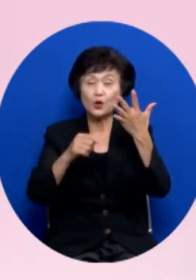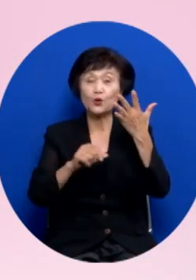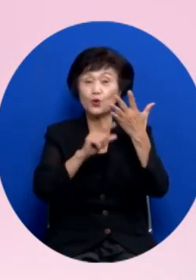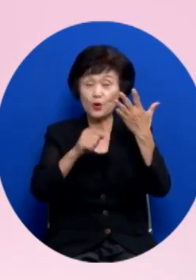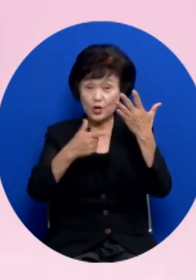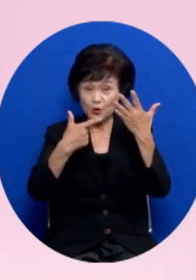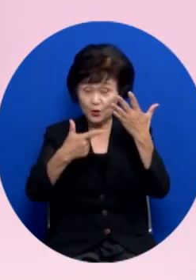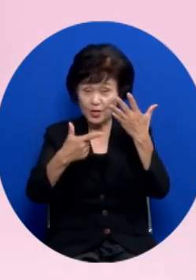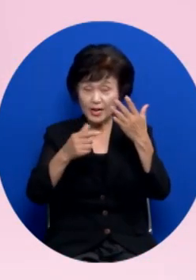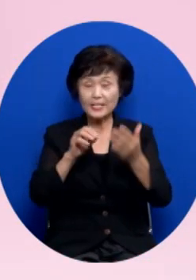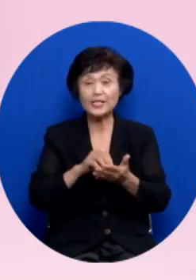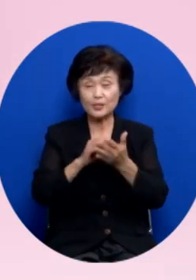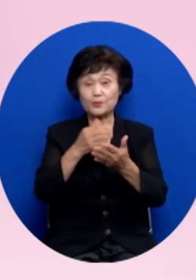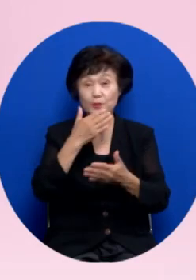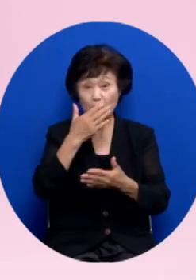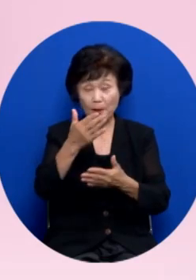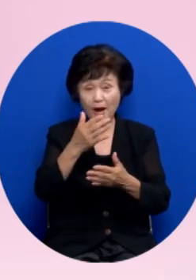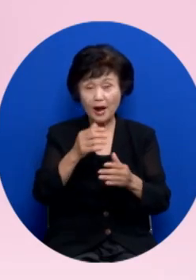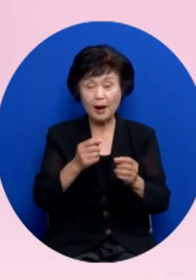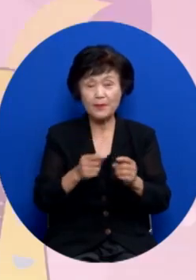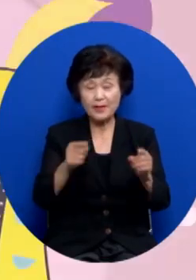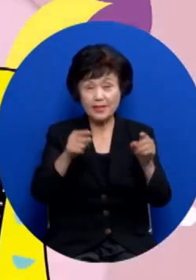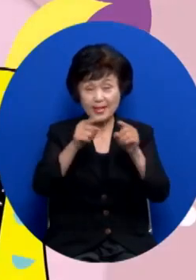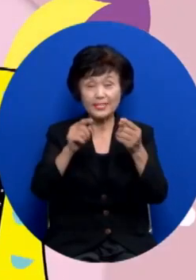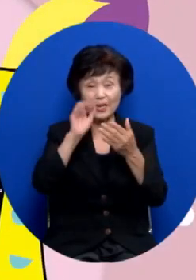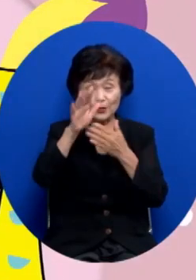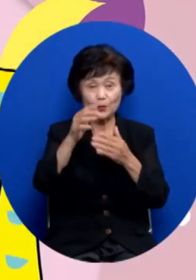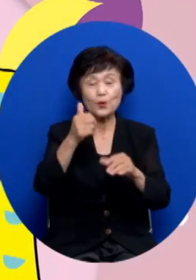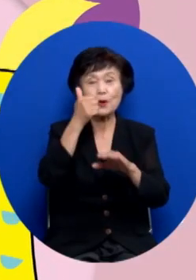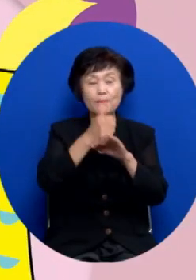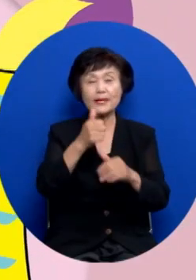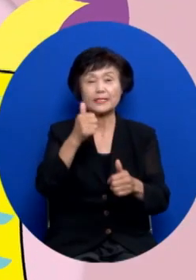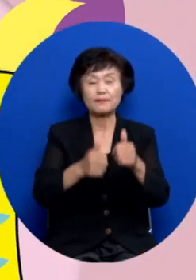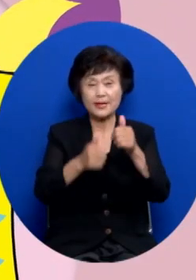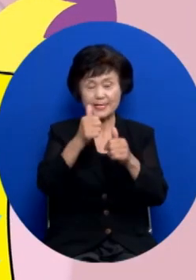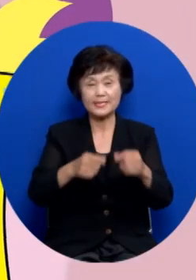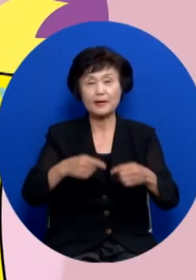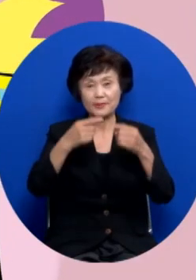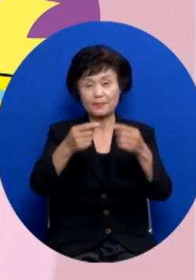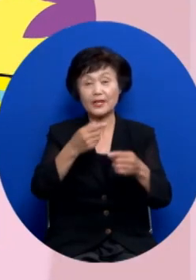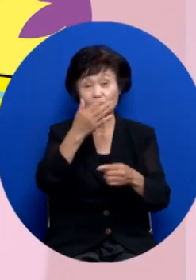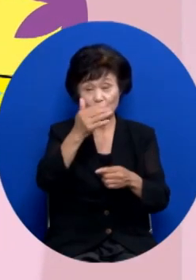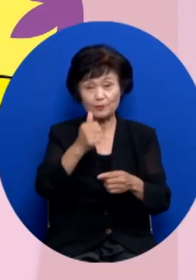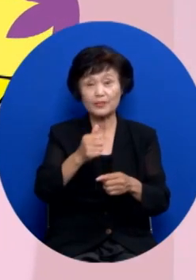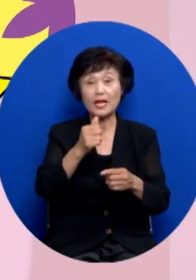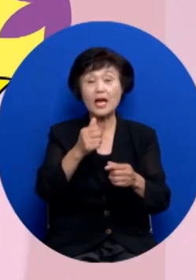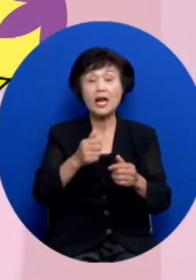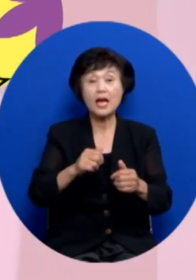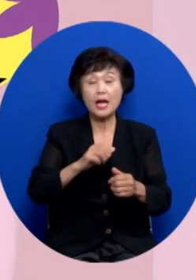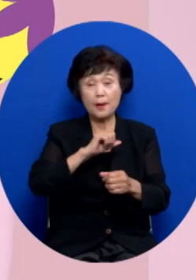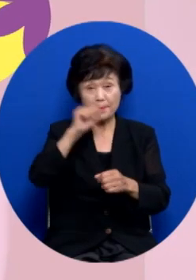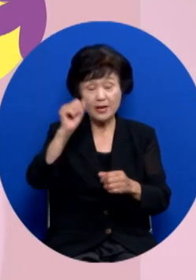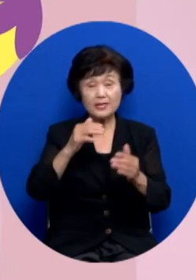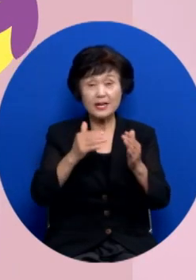예선을 거쳐 본선 진출자가 가려집니다 본선 수상자에게는 상금과 장학증서 등이 주어질 예정입니다